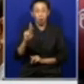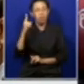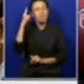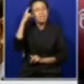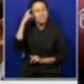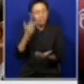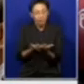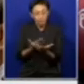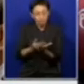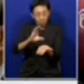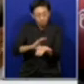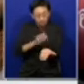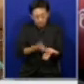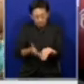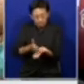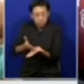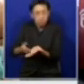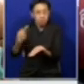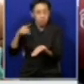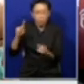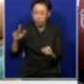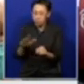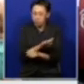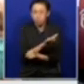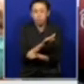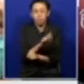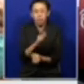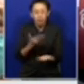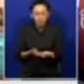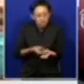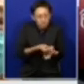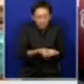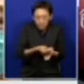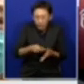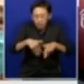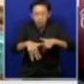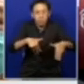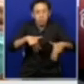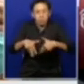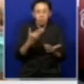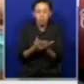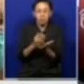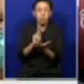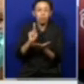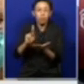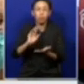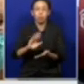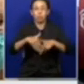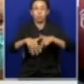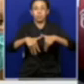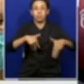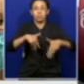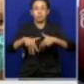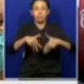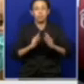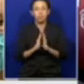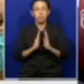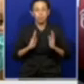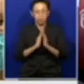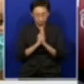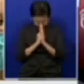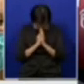ช้เม็ดเงินนี้เป็นประโยชน์สูงสุดให้ถึงประชาชนมากที่สุดเพราะเป็นเงินกู้ของประชาชนขอบคุณมากครับสวัสดีครับ ขอบคุณ